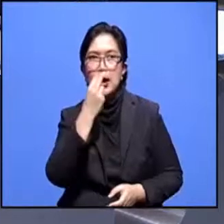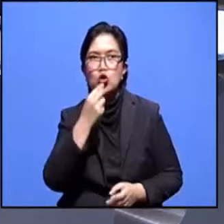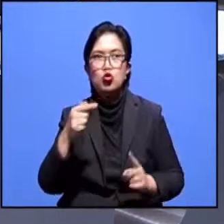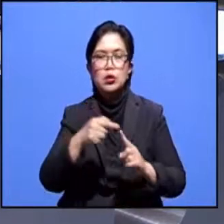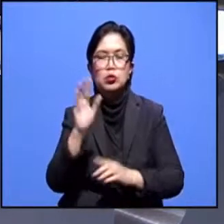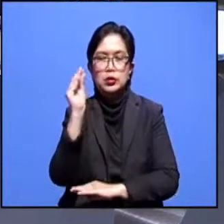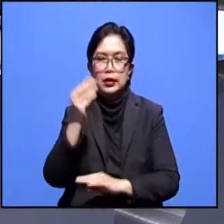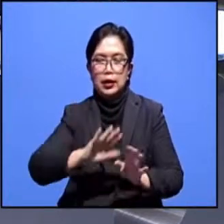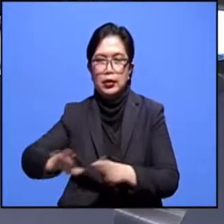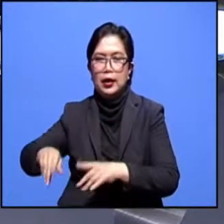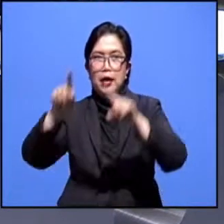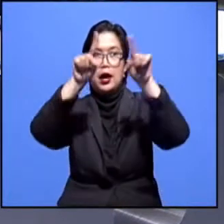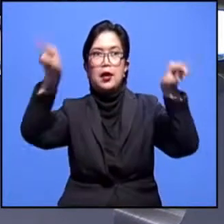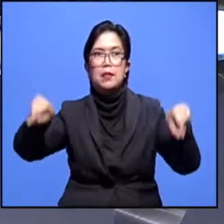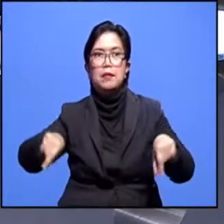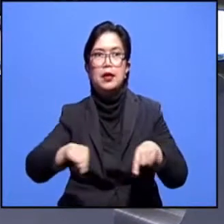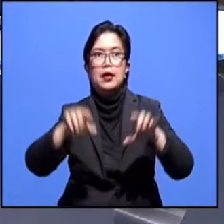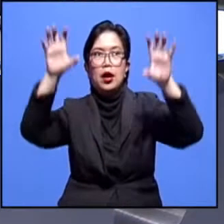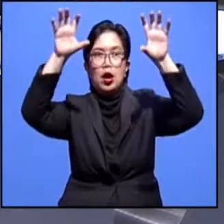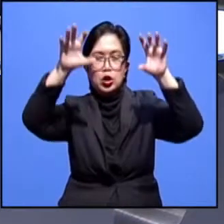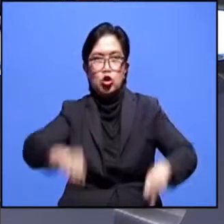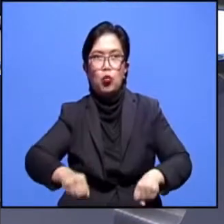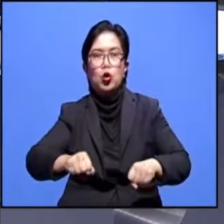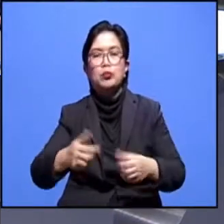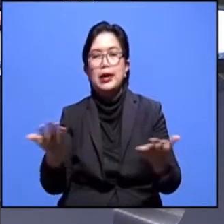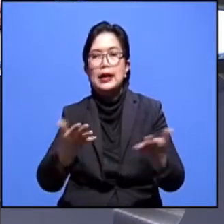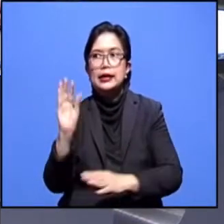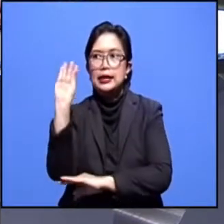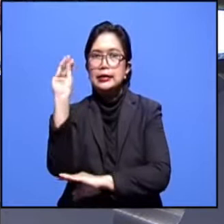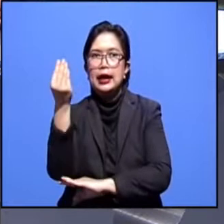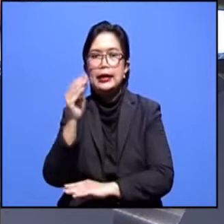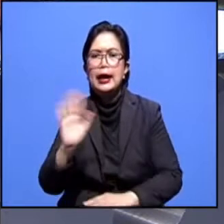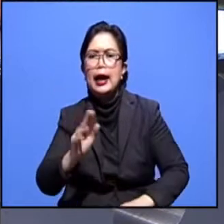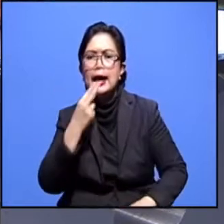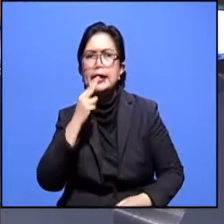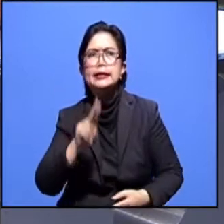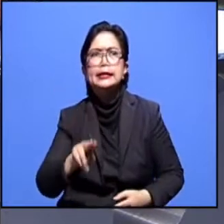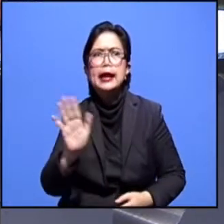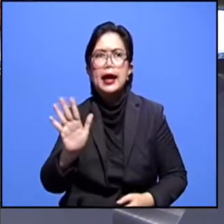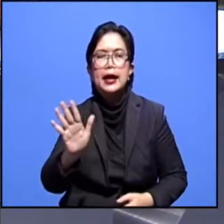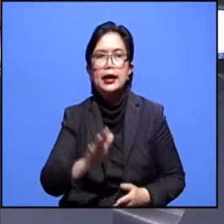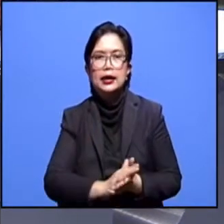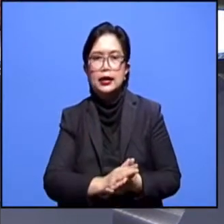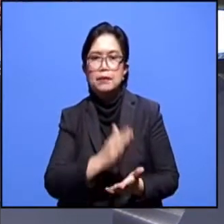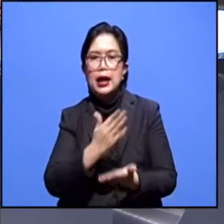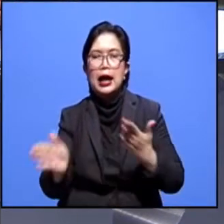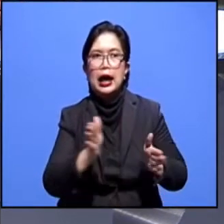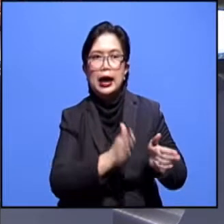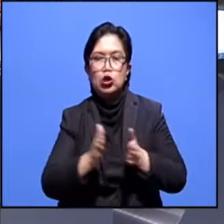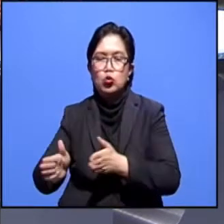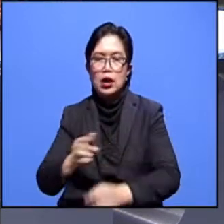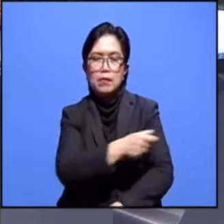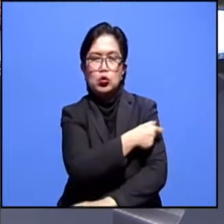Jakarta. Pencopotan baliho merupakan hal yang biasa terjadi di ibu kota. Baliho tanpa izin atau menyalahi peraturan kerap dicopot Satpol